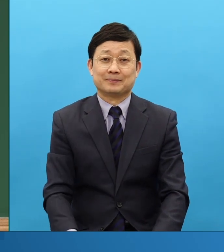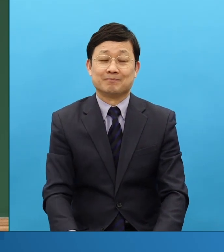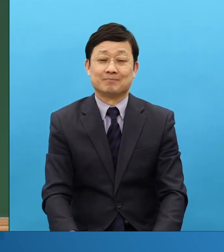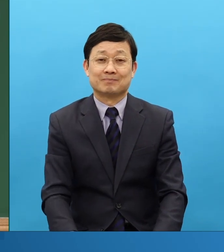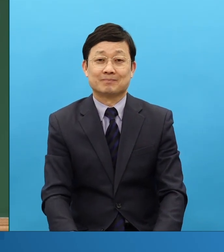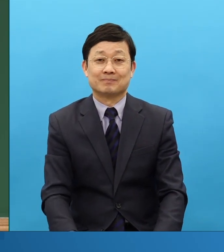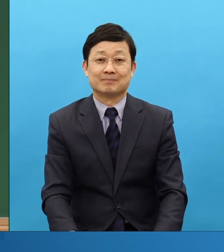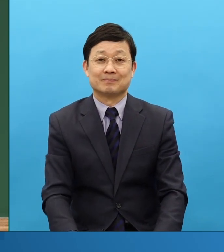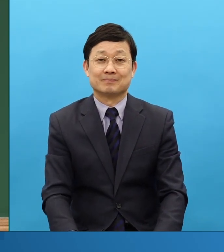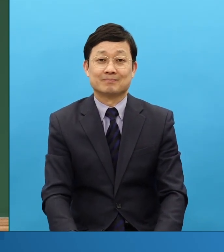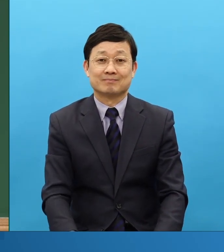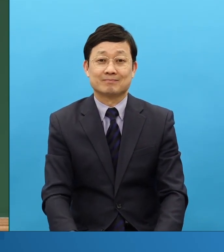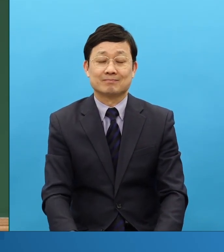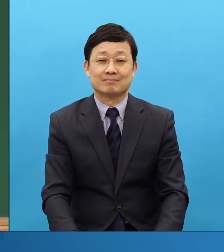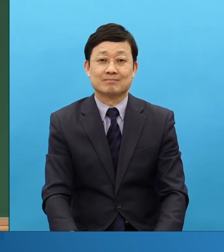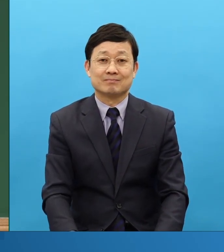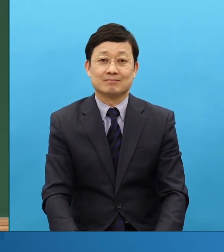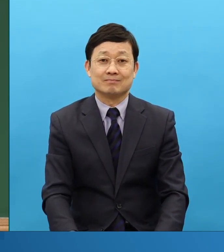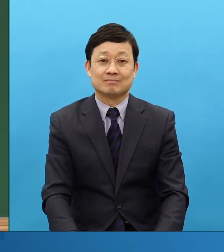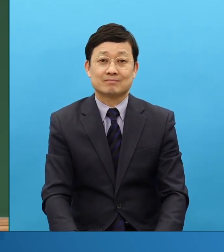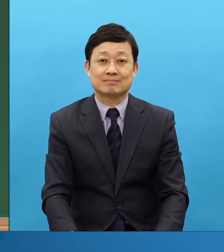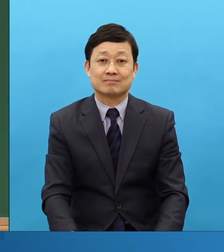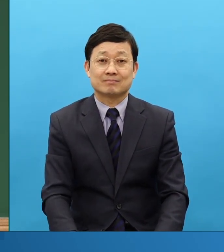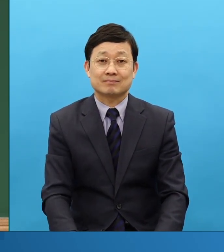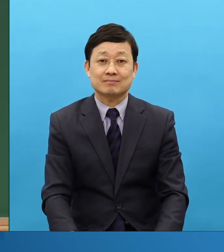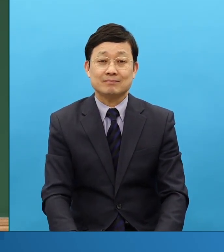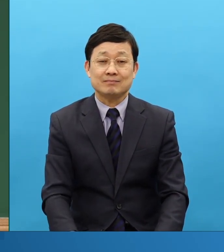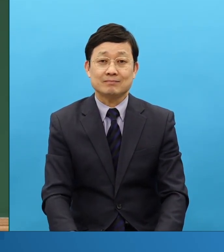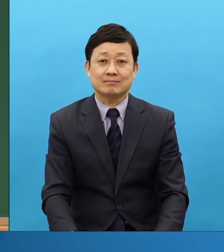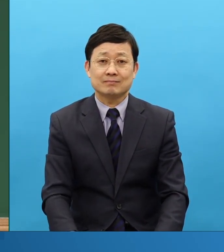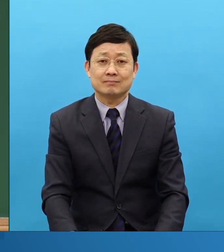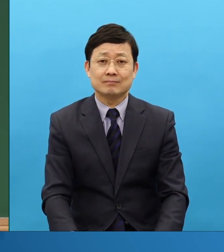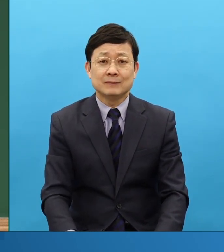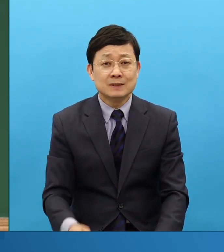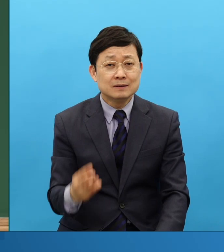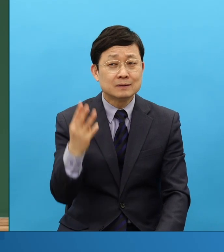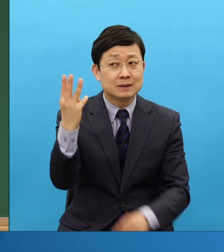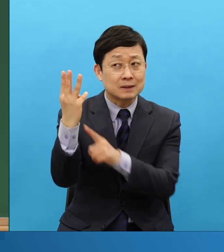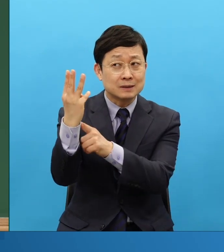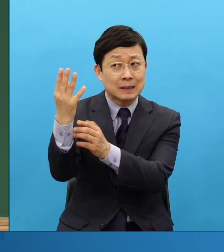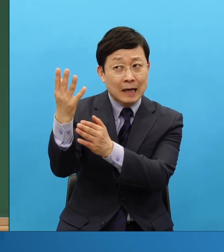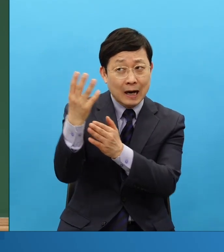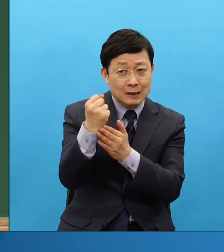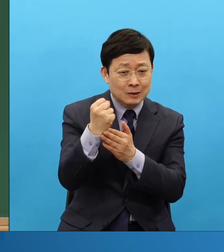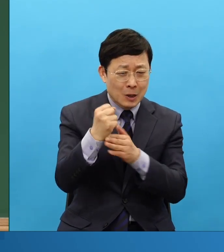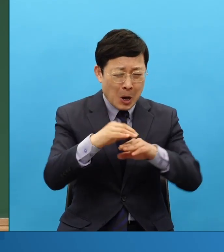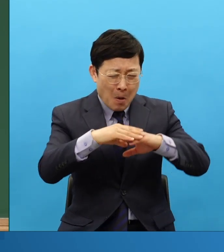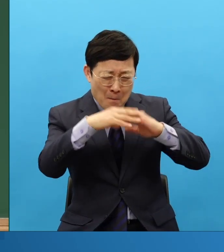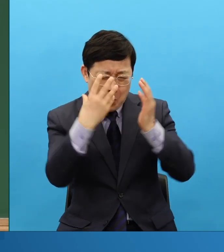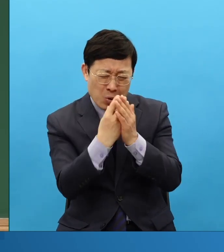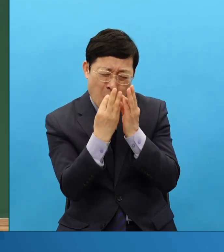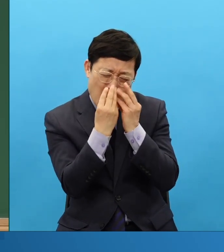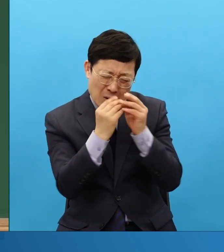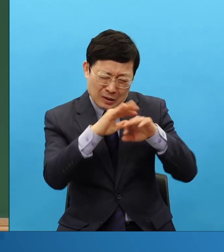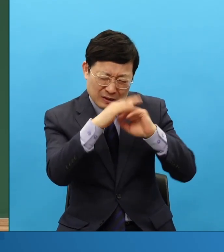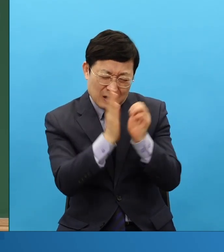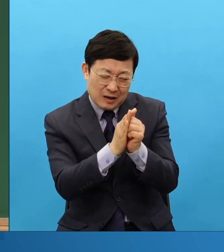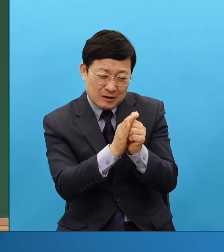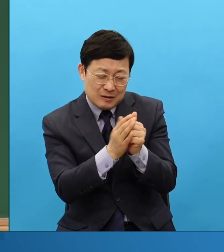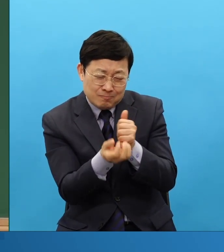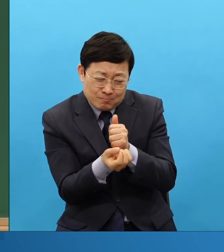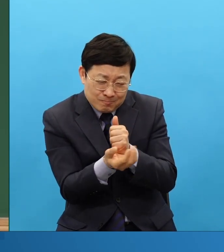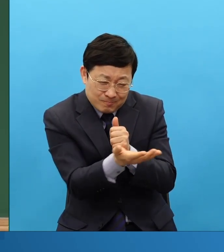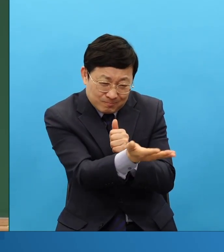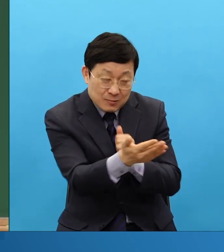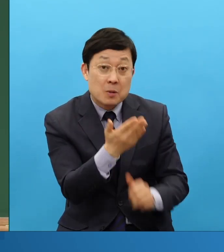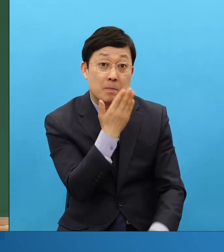influence to your churches. 예, 어떤 면에서는 모든 게 다 포함되어 있어요. And in some sense, this is included in everything. 그래서 꼭 기억해야